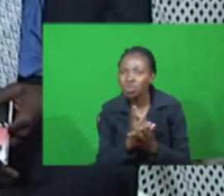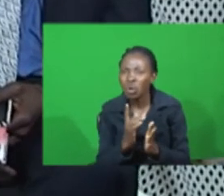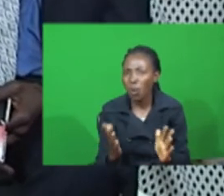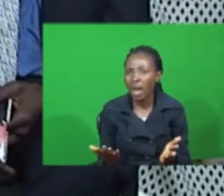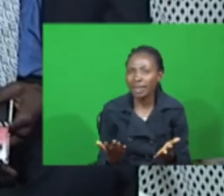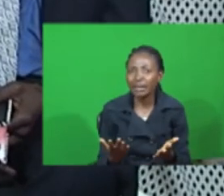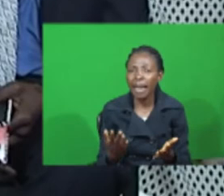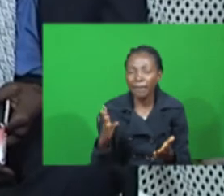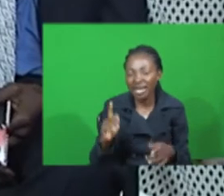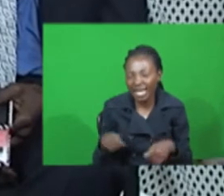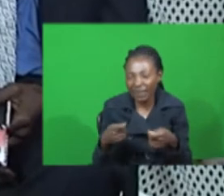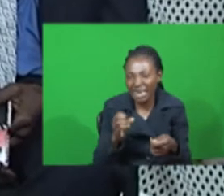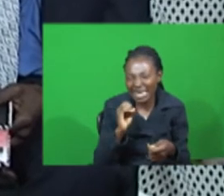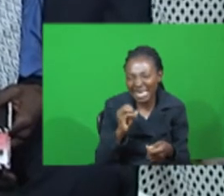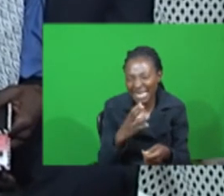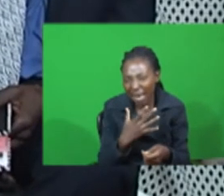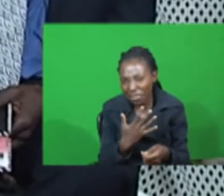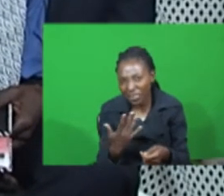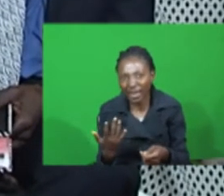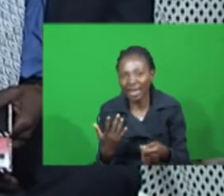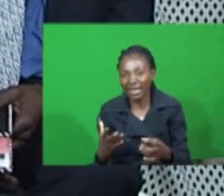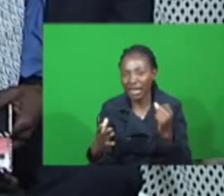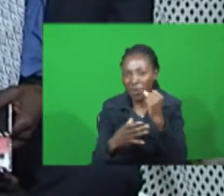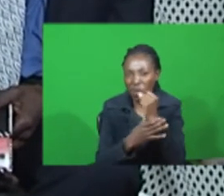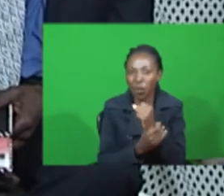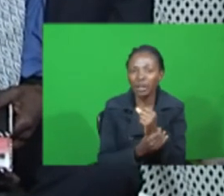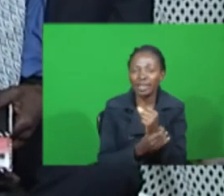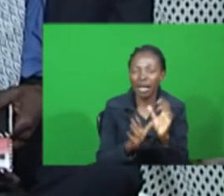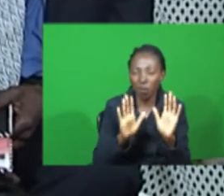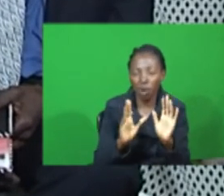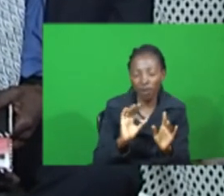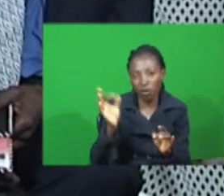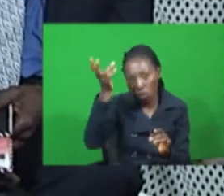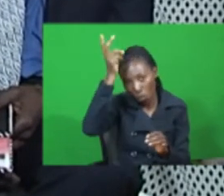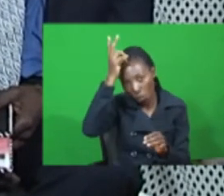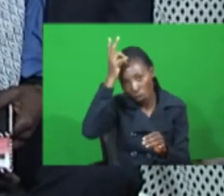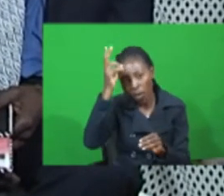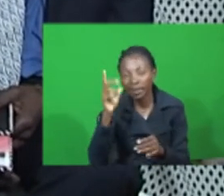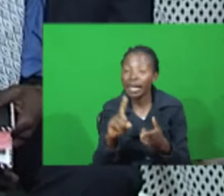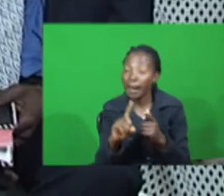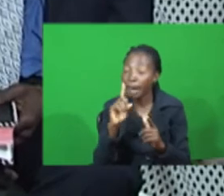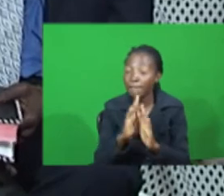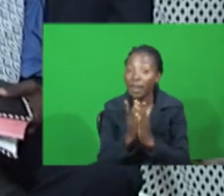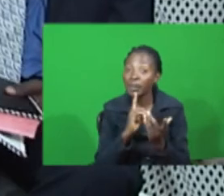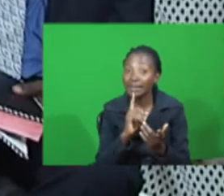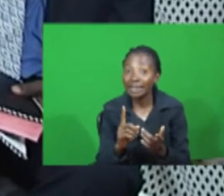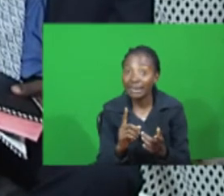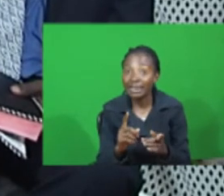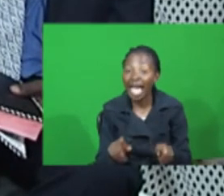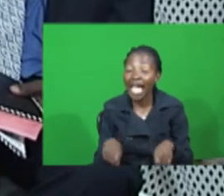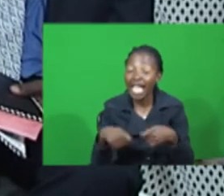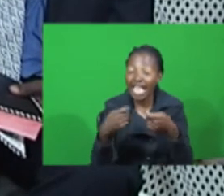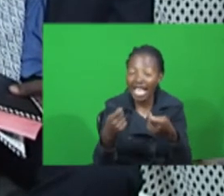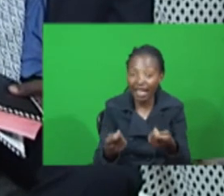here chekubatisa chandinosara nacho ndakamirira mbudzi yangu zvikanzi nebhaibheri rati akasiya chiyapo hanzi